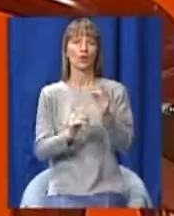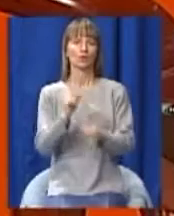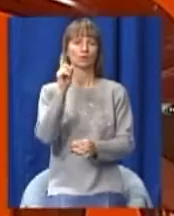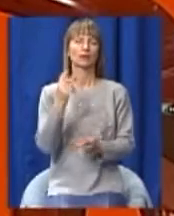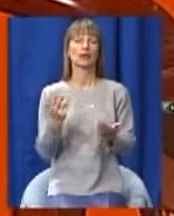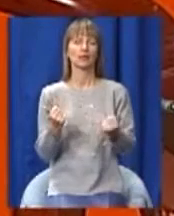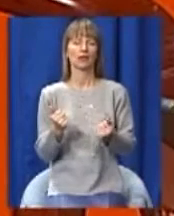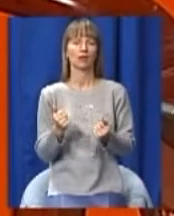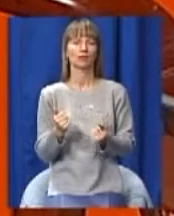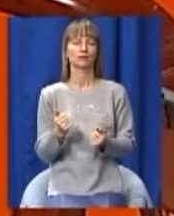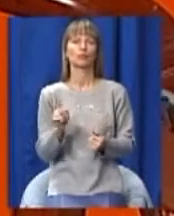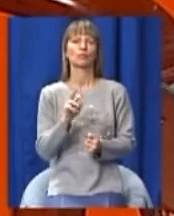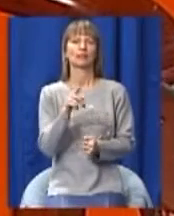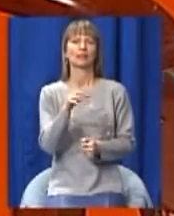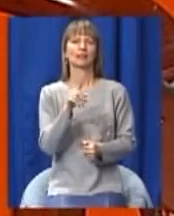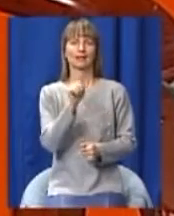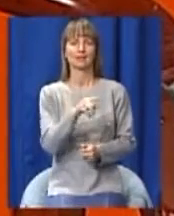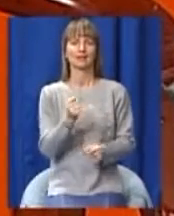напевно? Да. І що б ти там робила?